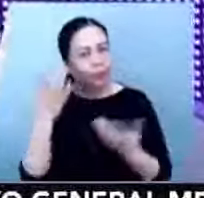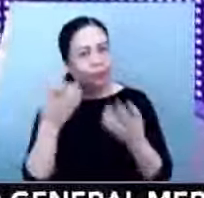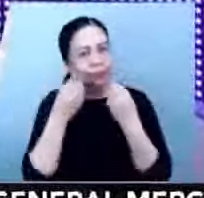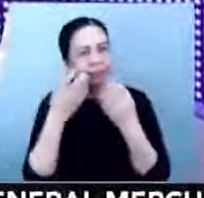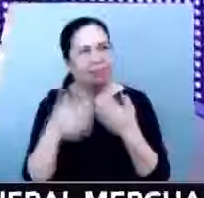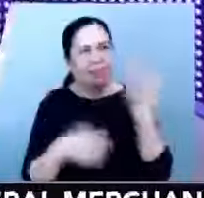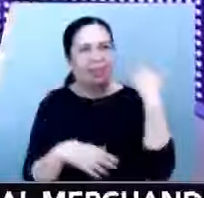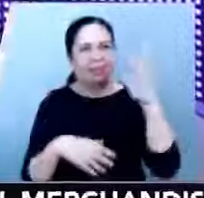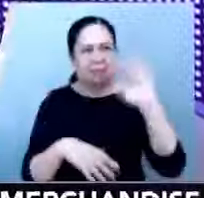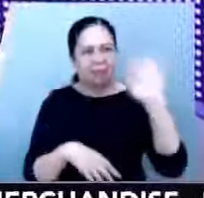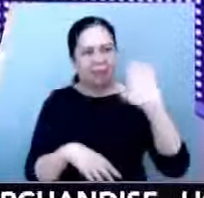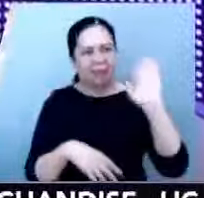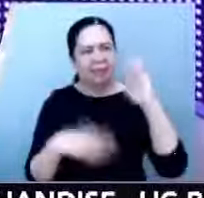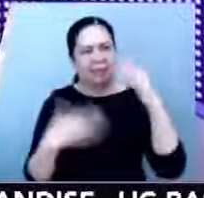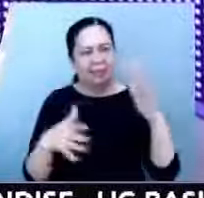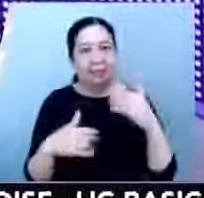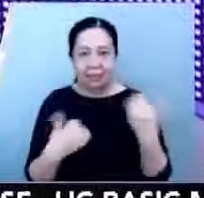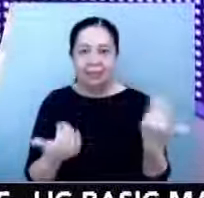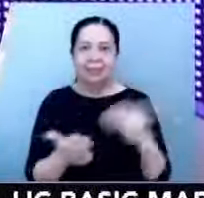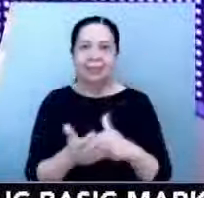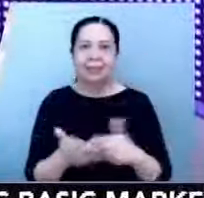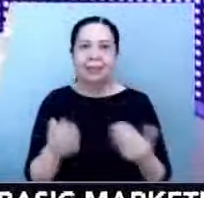here we are saying our hellos. Diba? Oh!